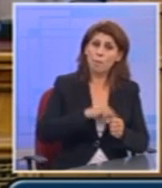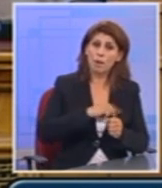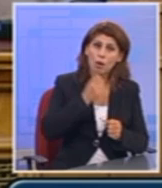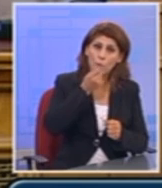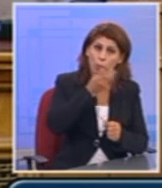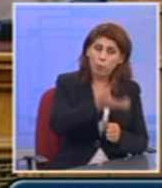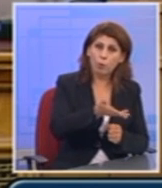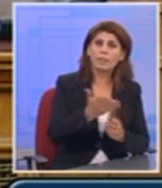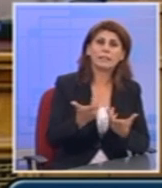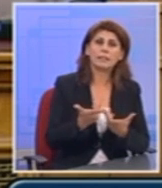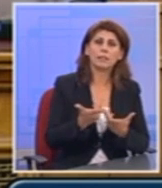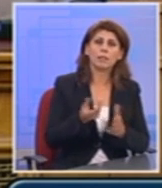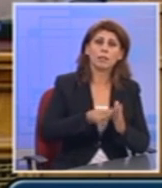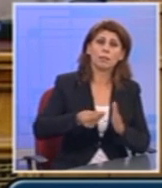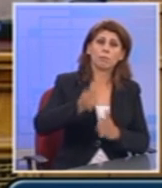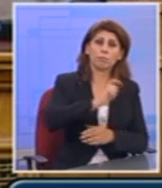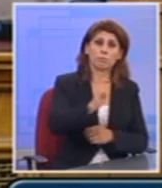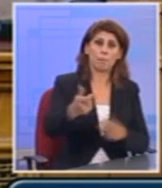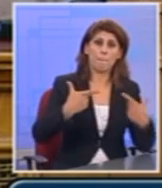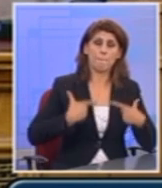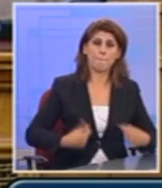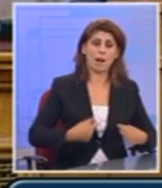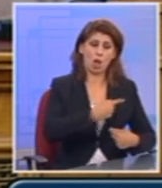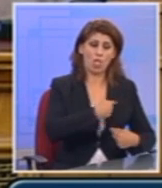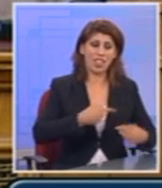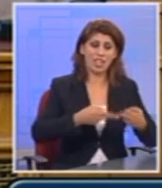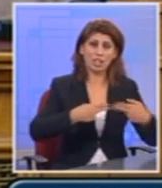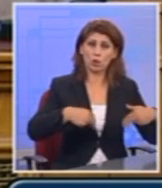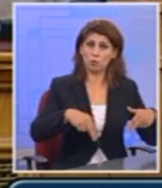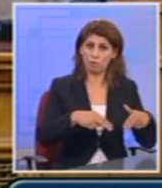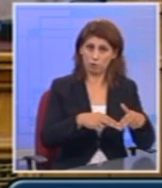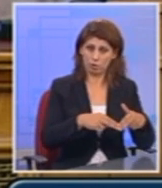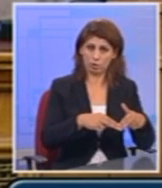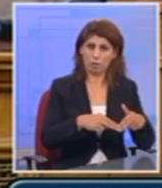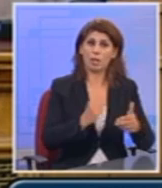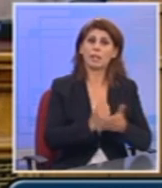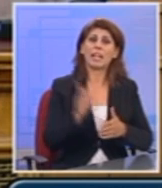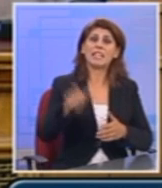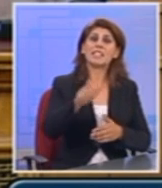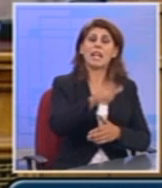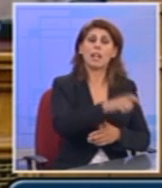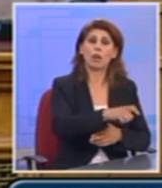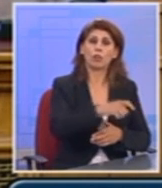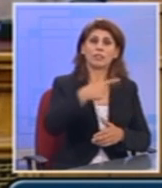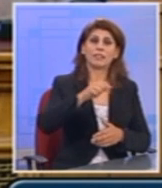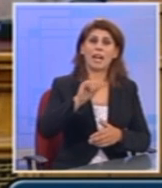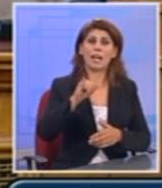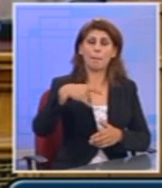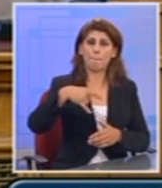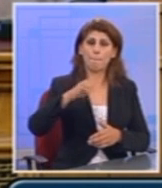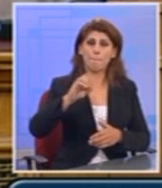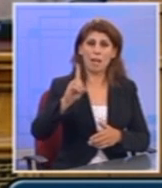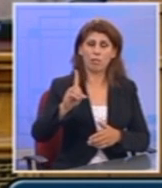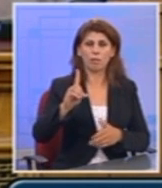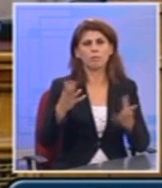δαπανηθεί για τις υπέρογκες αμοιβές των μελών του διοικητικού συμβουλίου και των στελεχών του ταμείου αλλά και